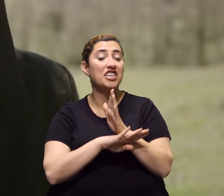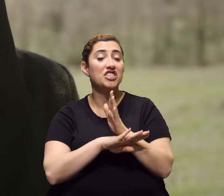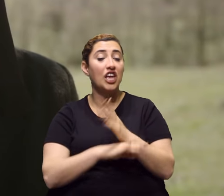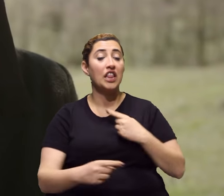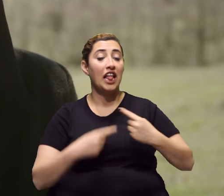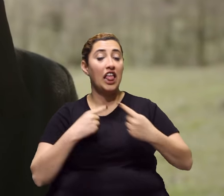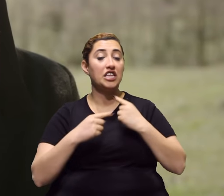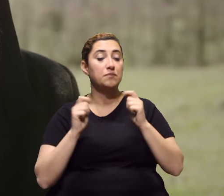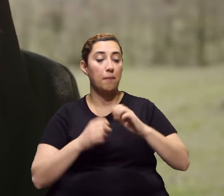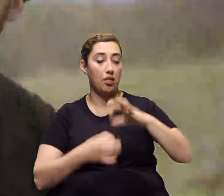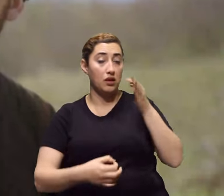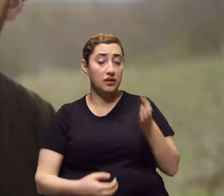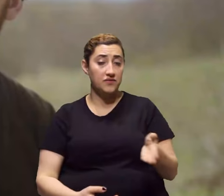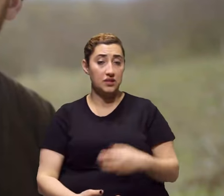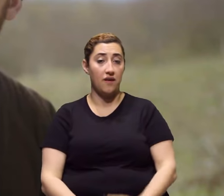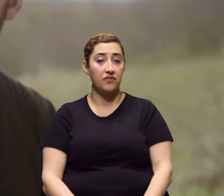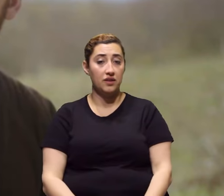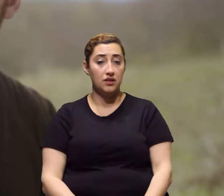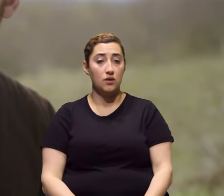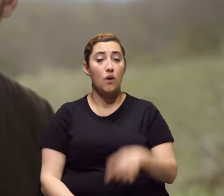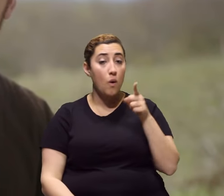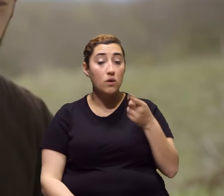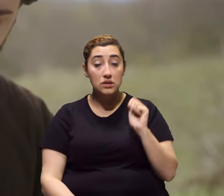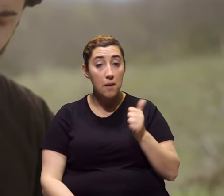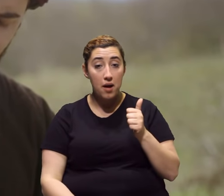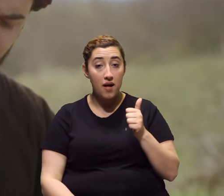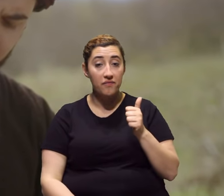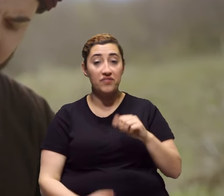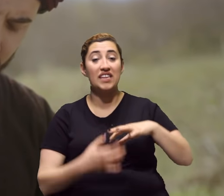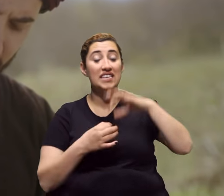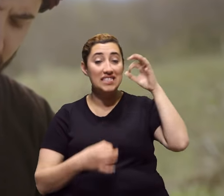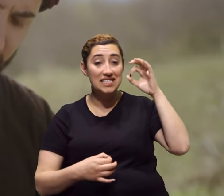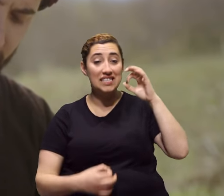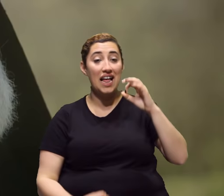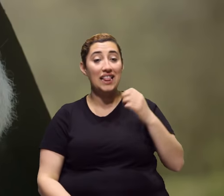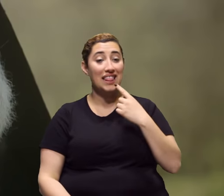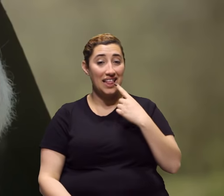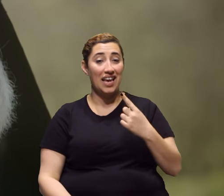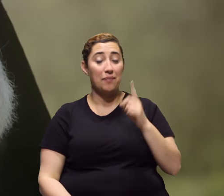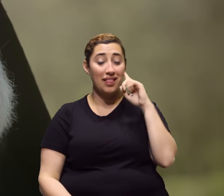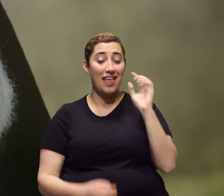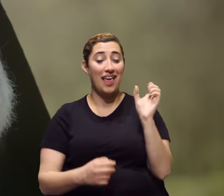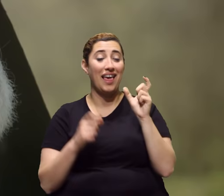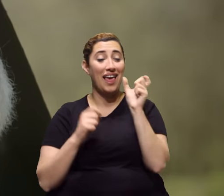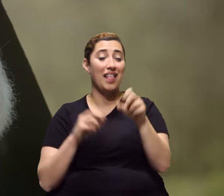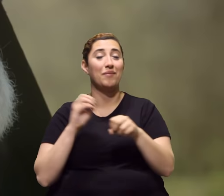muhatabı insandır. O vakit insan deyip tek